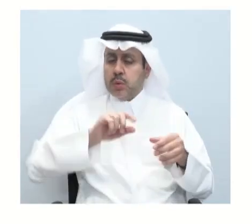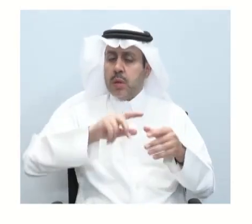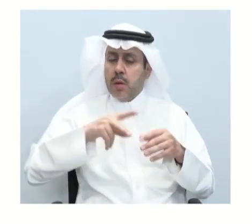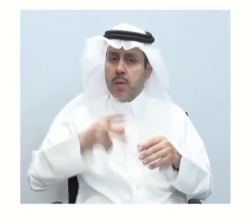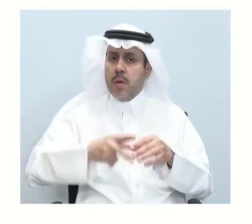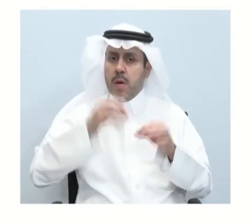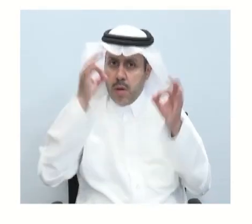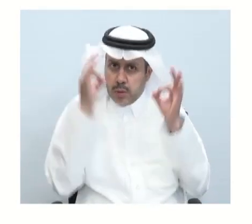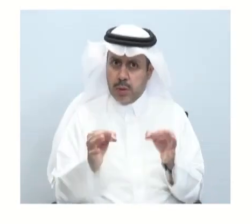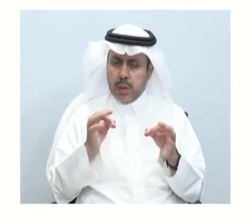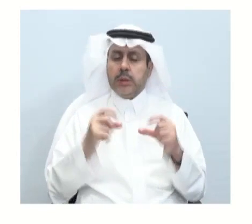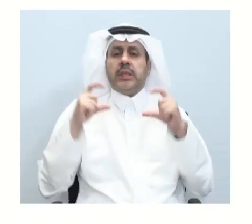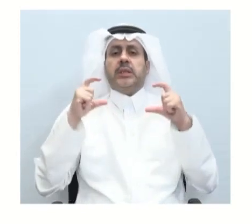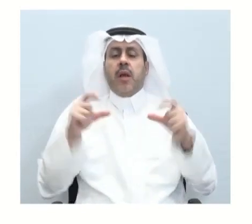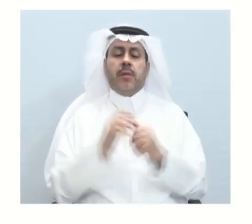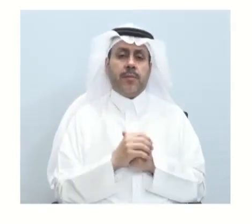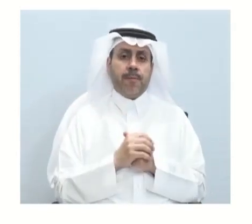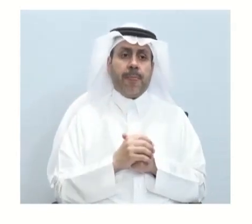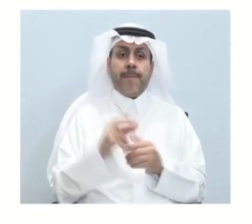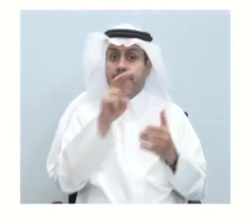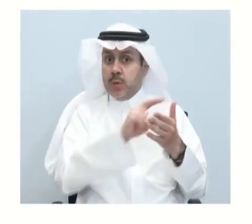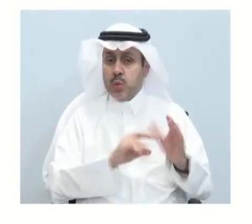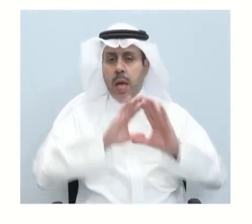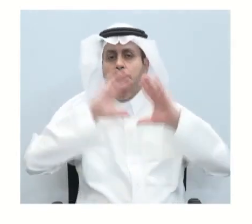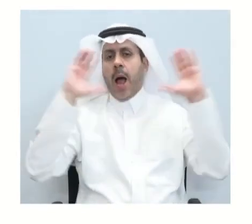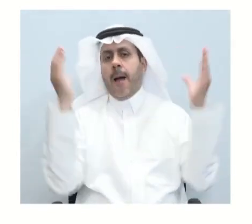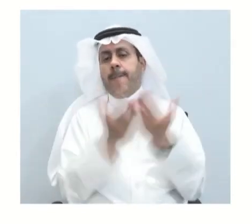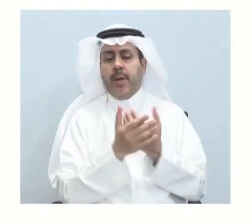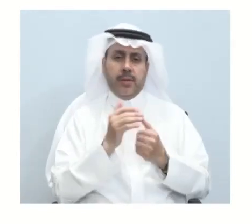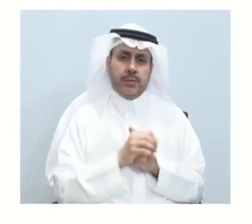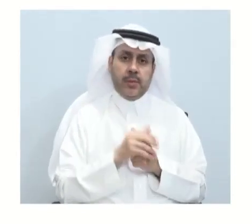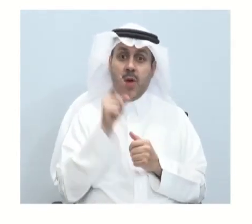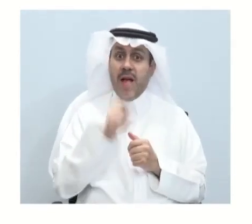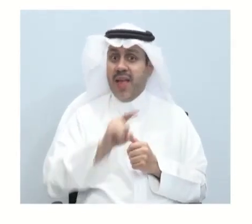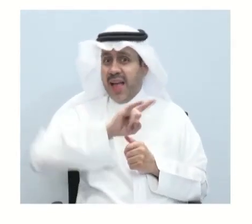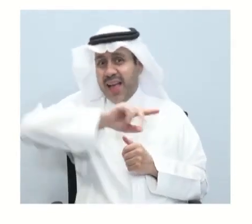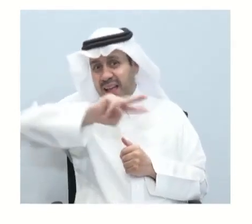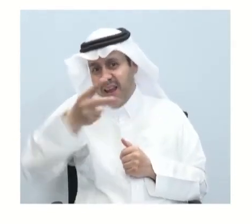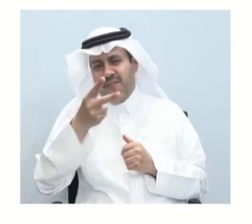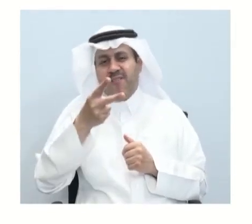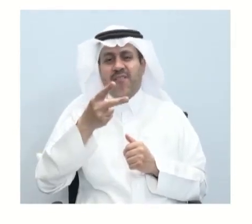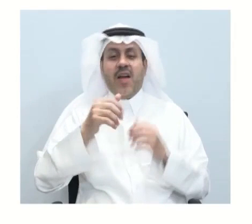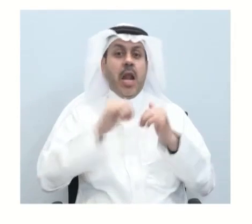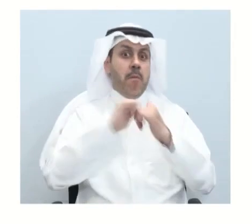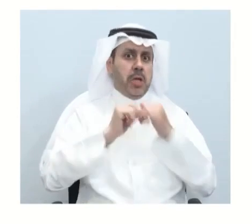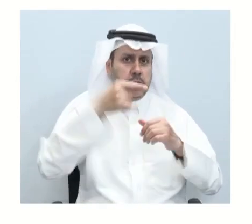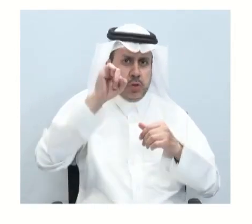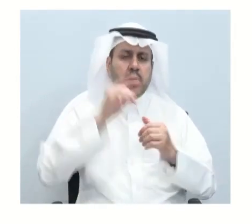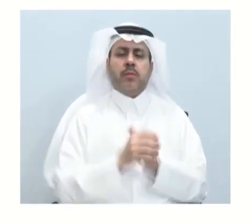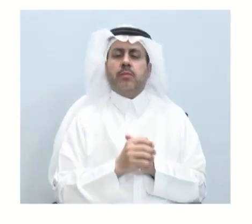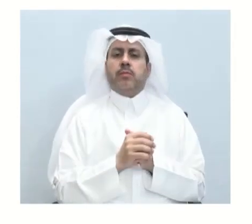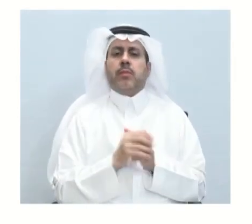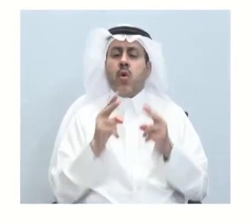بنصوص عامه وهذا المفهوم خلاف المنهج الصحيح وسيتبين من درسنا باذن الله